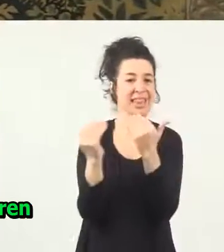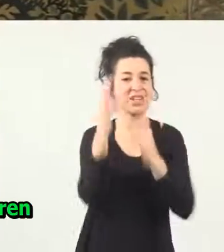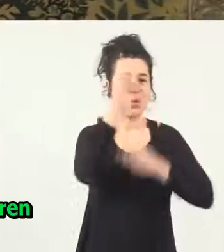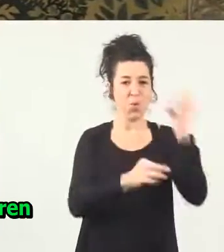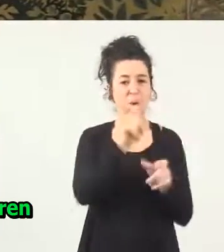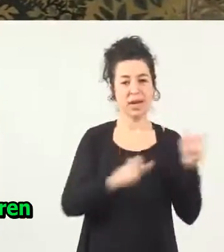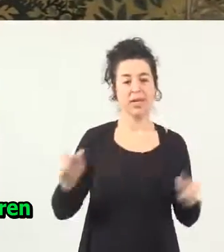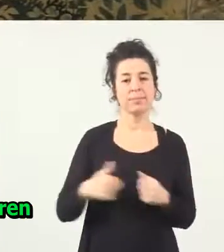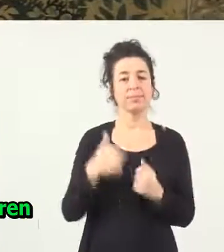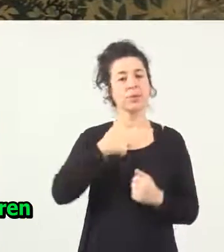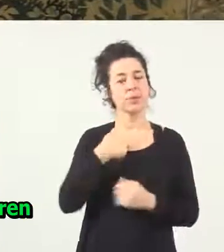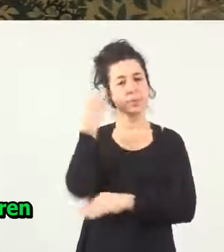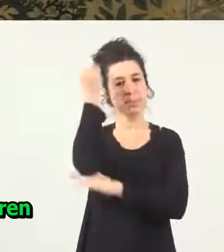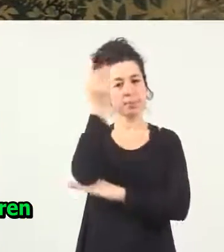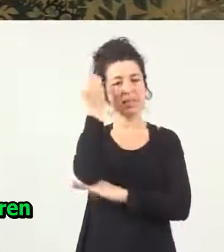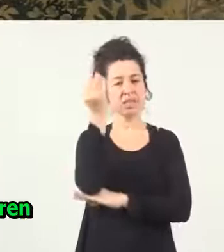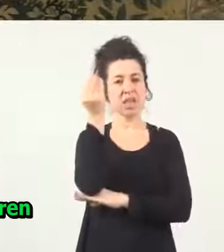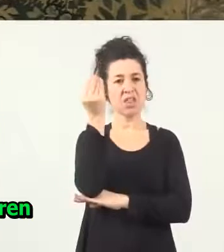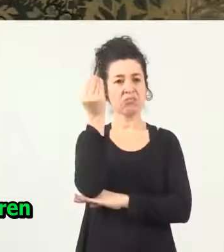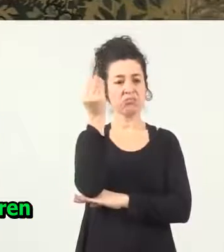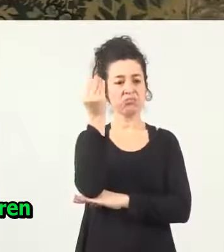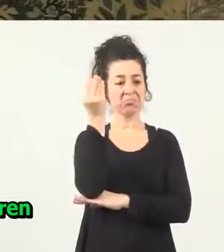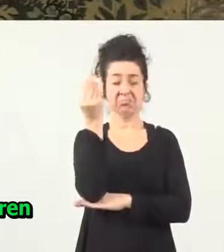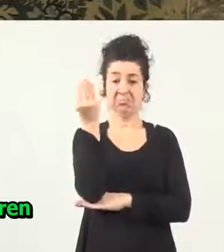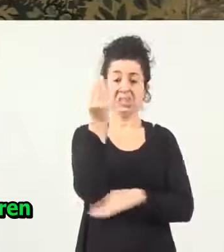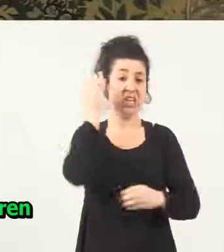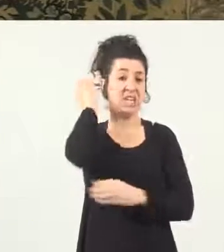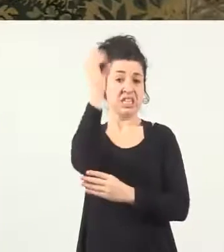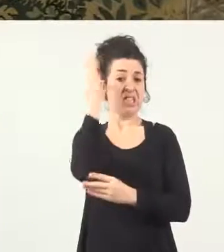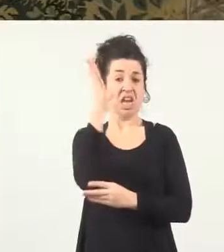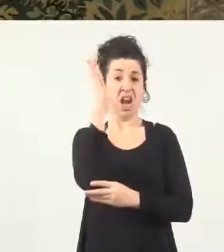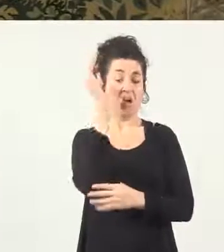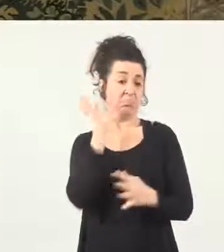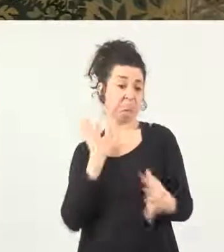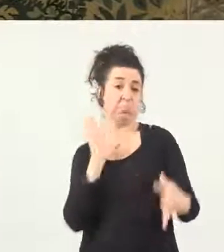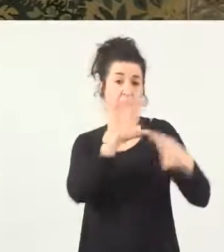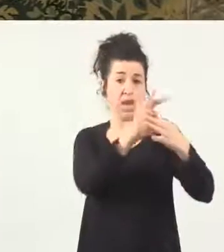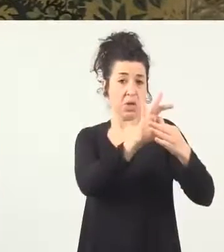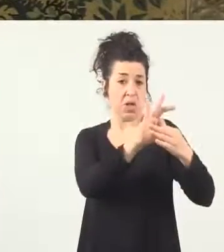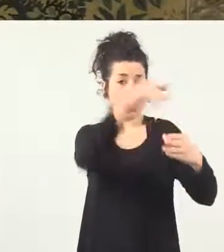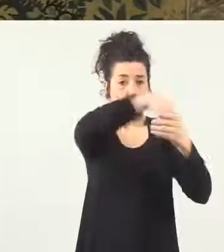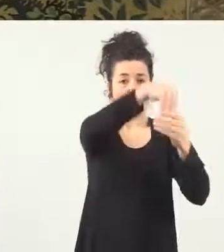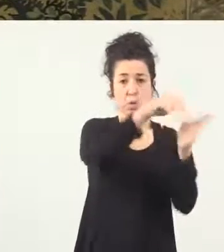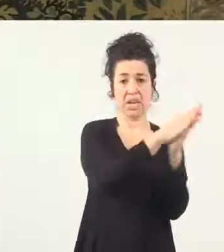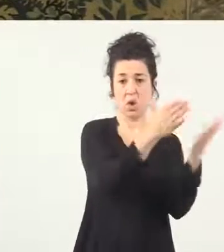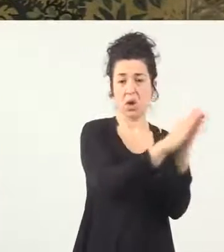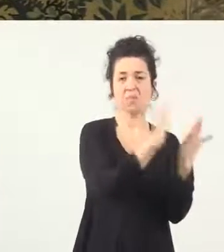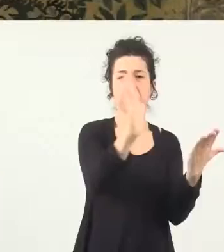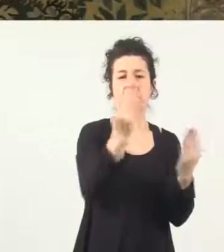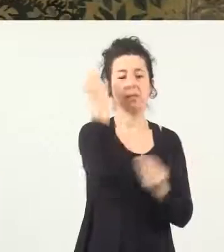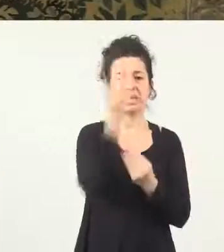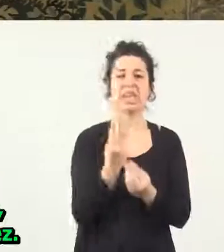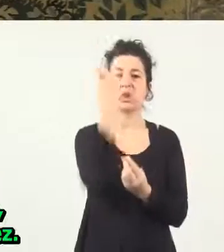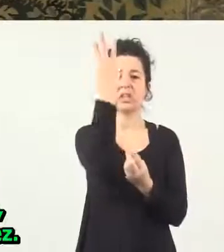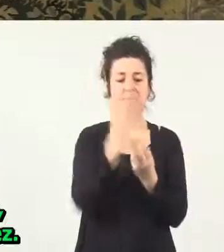pentsatu dut nire hitzaldia pixka bat liburuaren edukietatik joango da, Baina pentsatu dut hiru atal edo egingo ditu